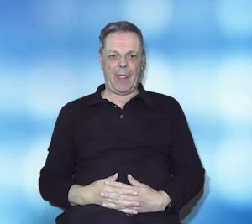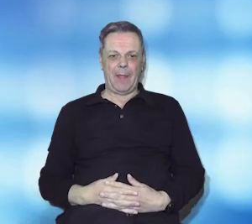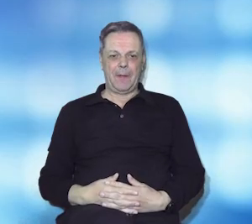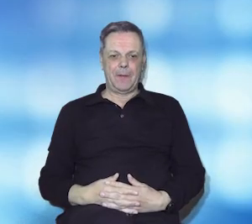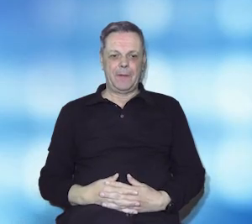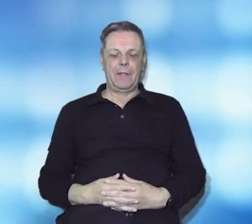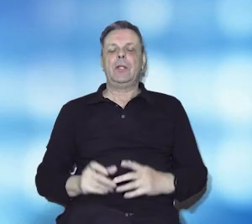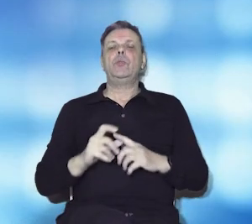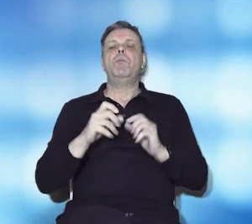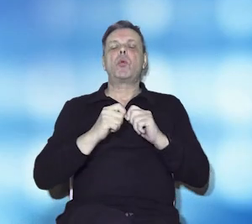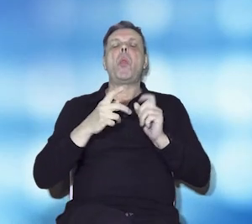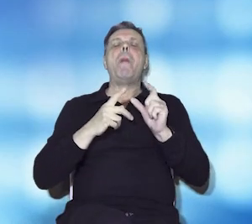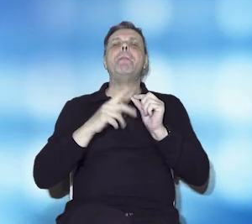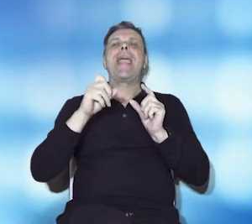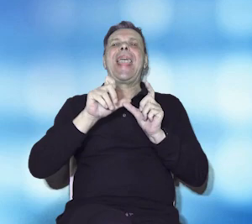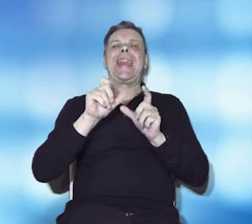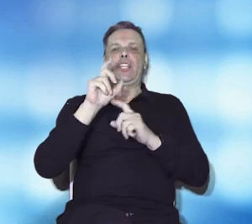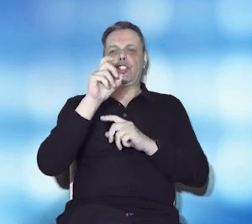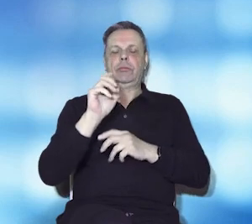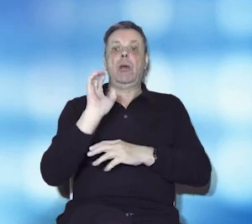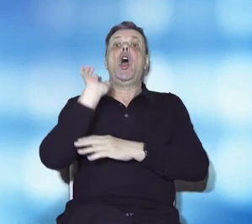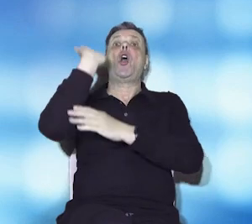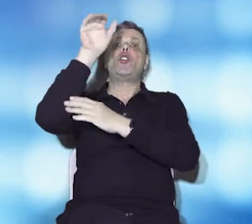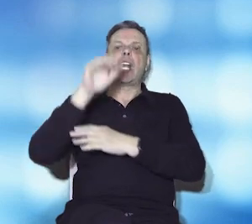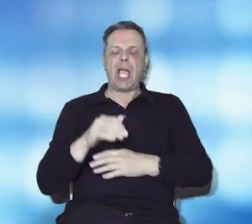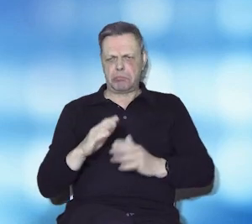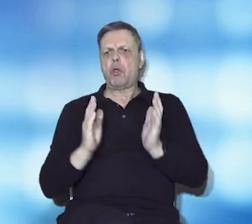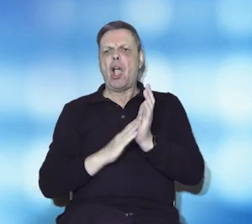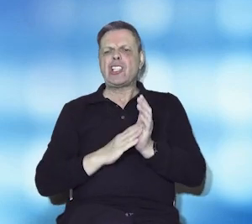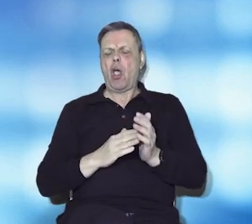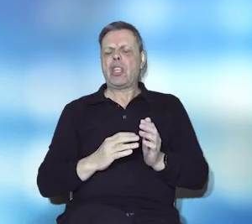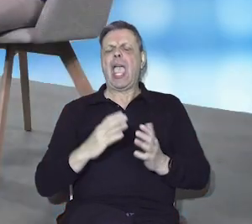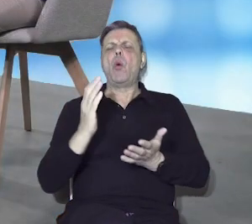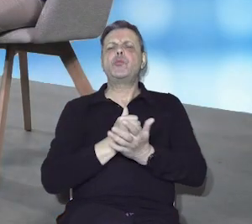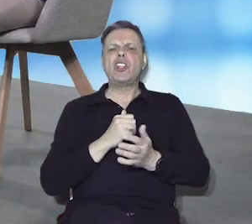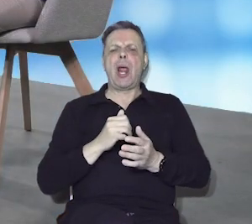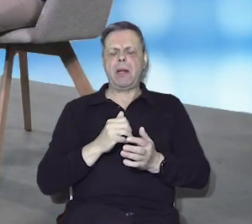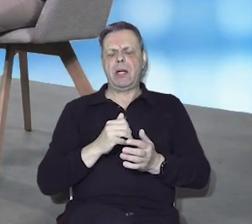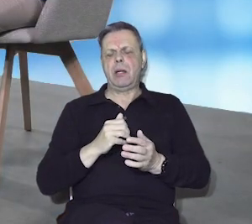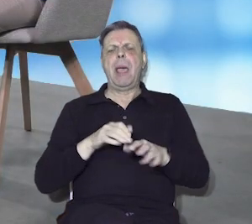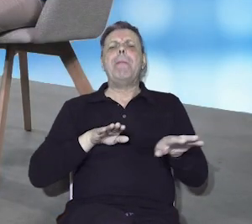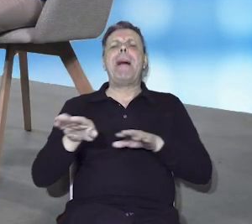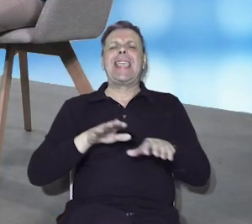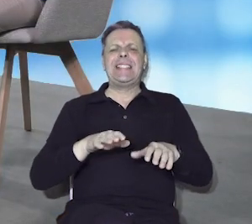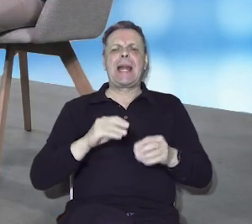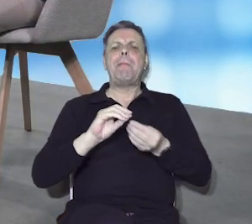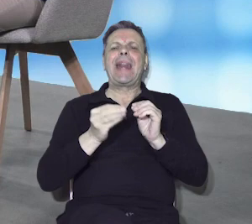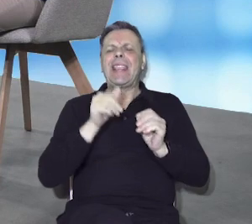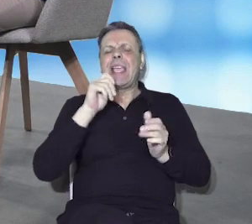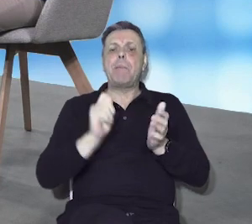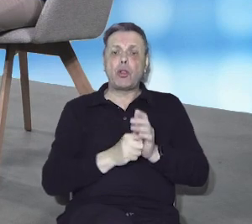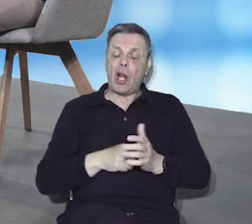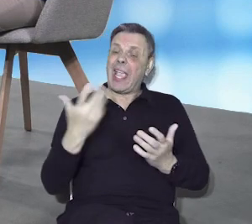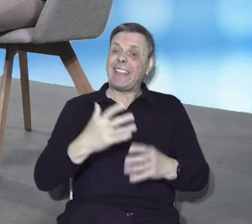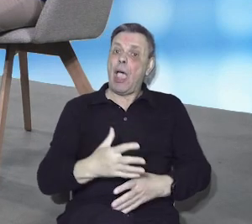Bruno Perić, košarkaš. Dokazao je da je uspješan magistar marketinga i prodaje onim trenom kada je osnovao uspješnu